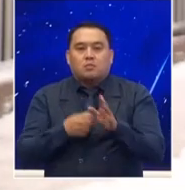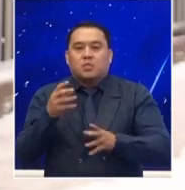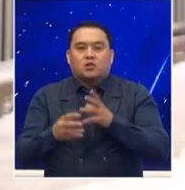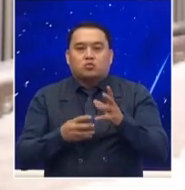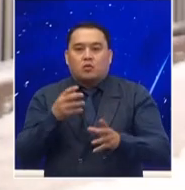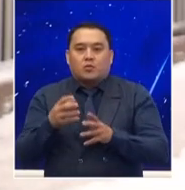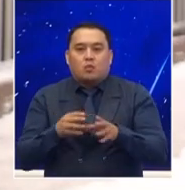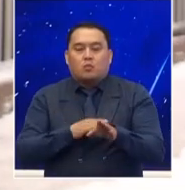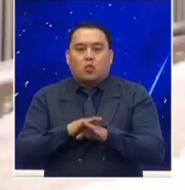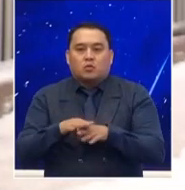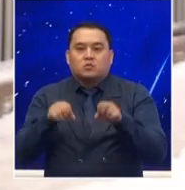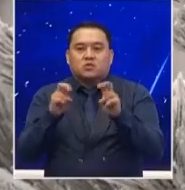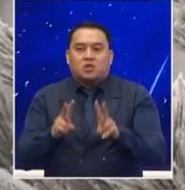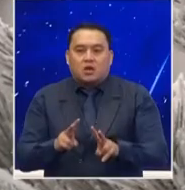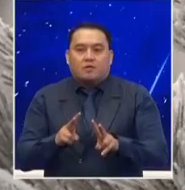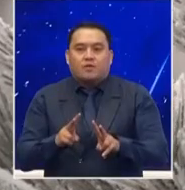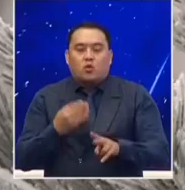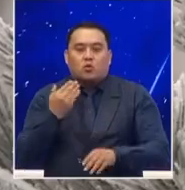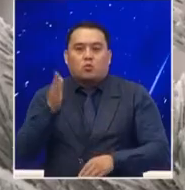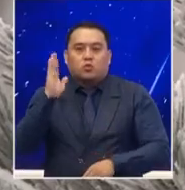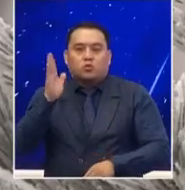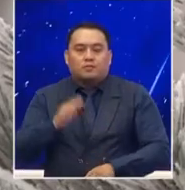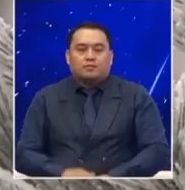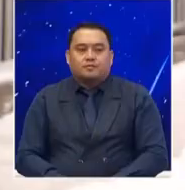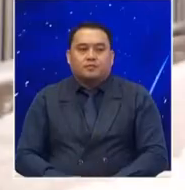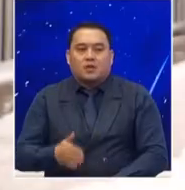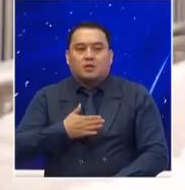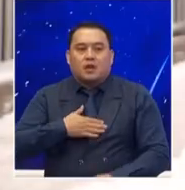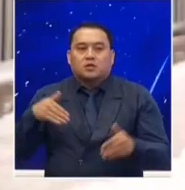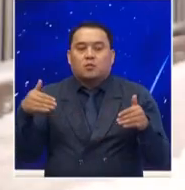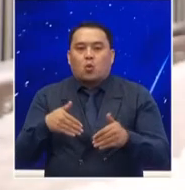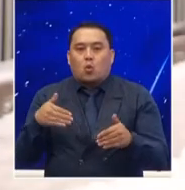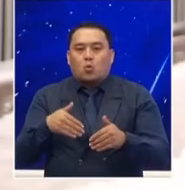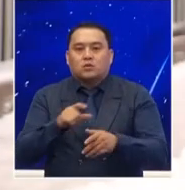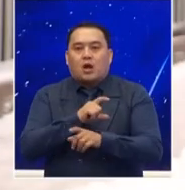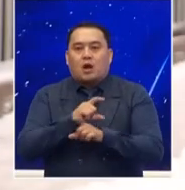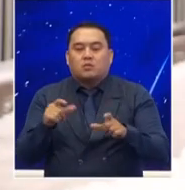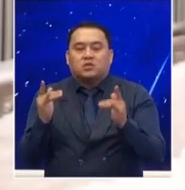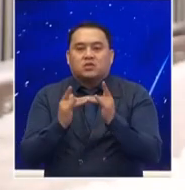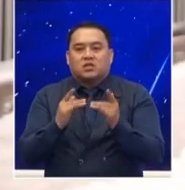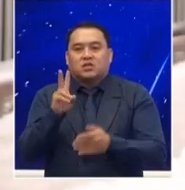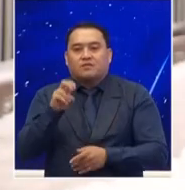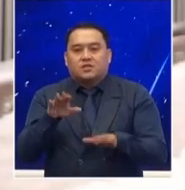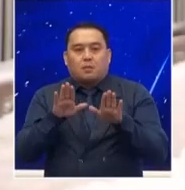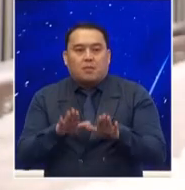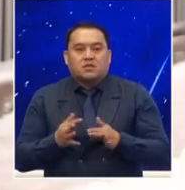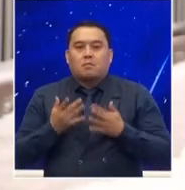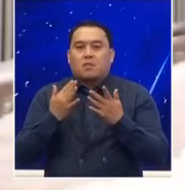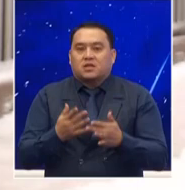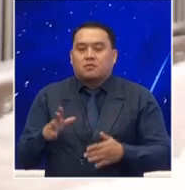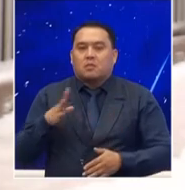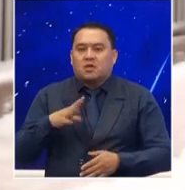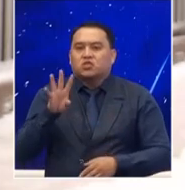Международным новым специальностям будущего. В нашем колледже было общежитие на 200 мест. Потребность составляла